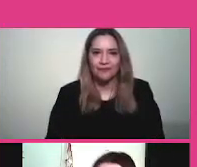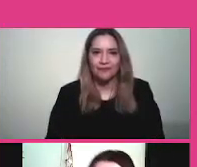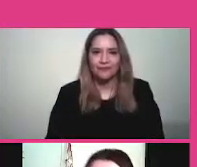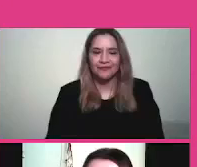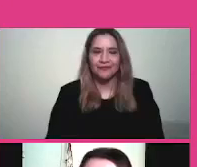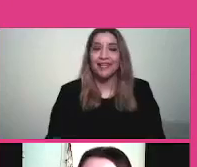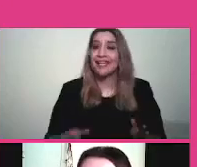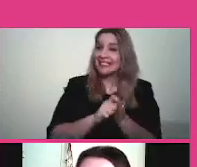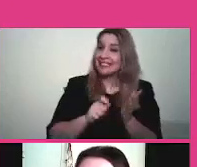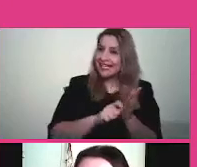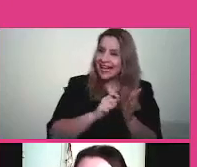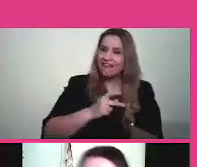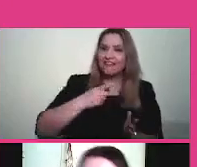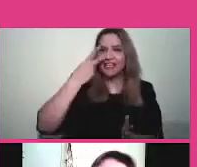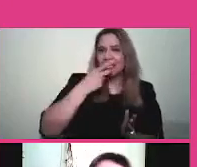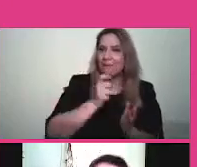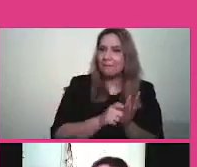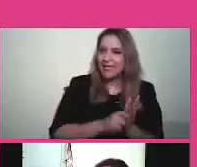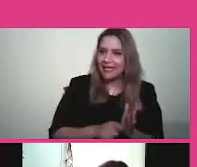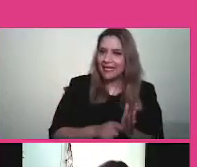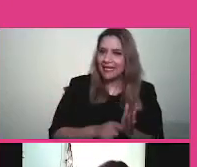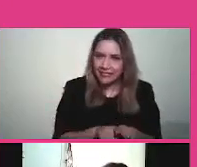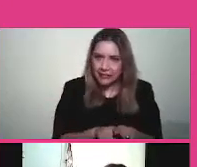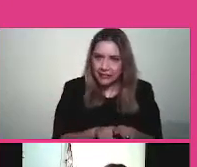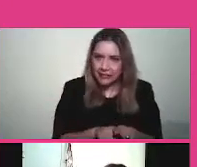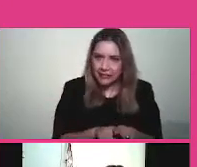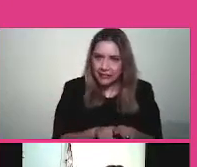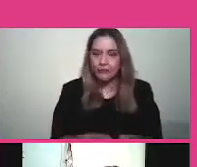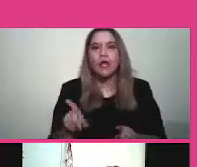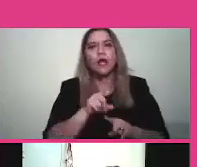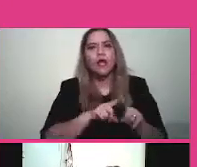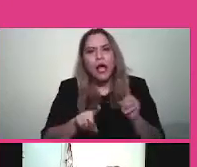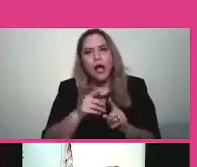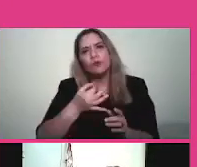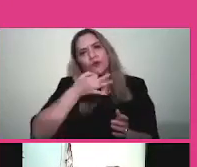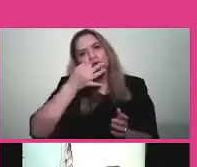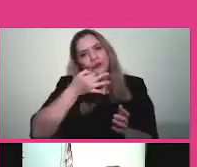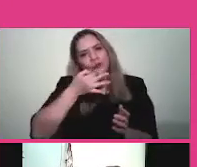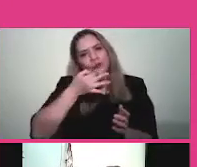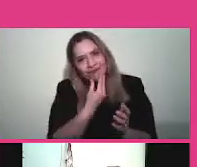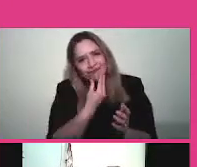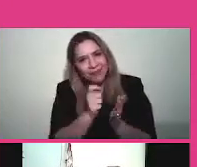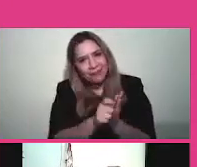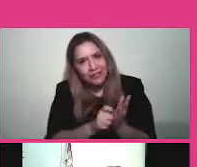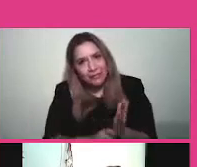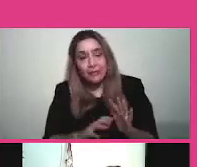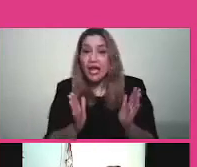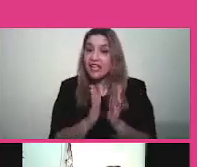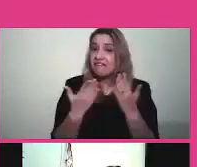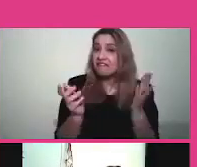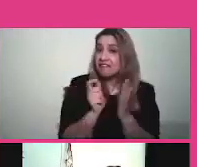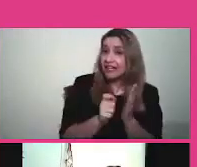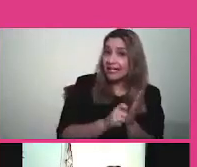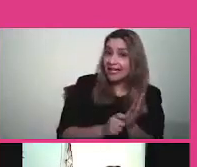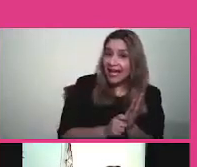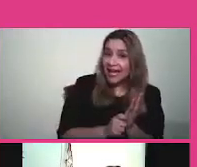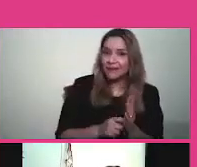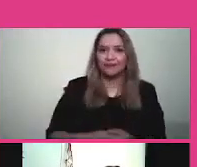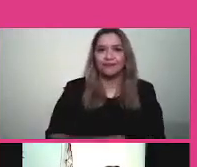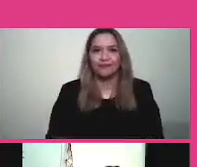Stop. Ωραία. Συγγραφή και ποίηση. Έχει γράψει δηλαδή κάποια ποίηματα ή έχει γράψει κάποια βιβλία?